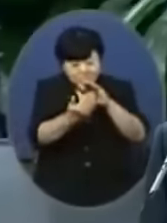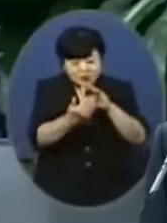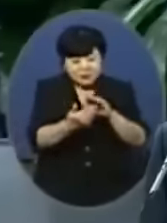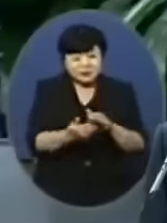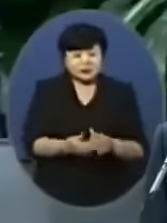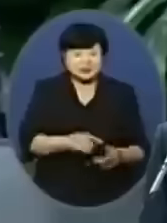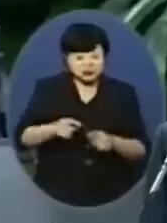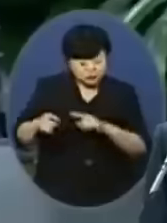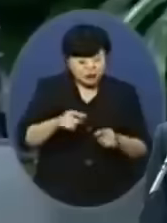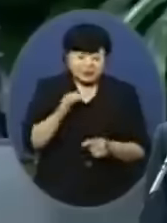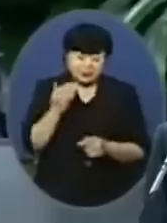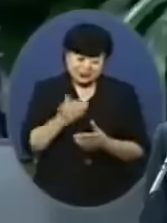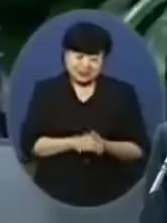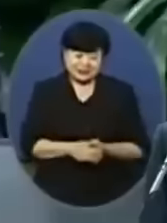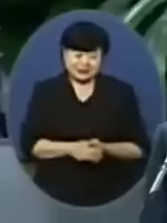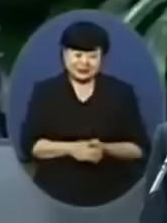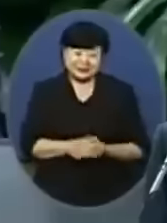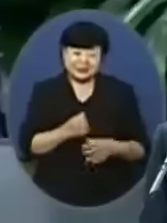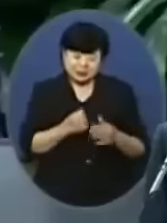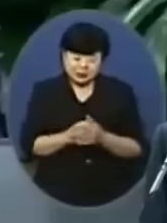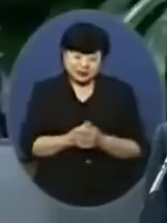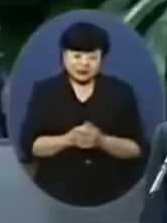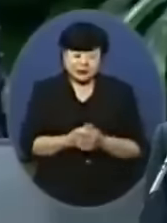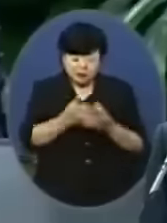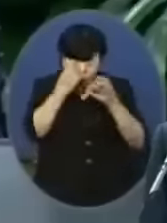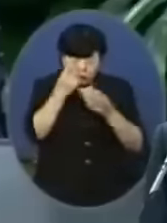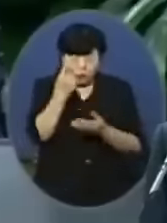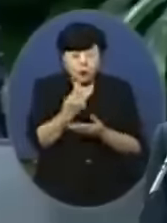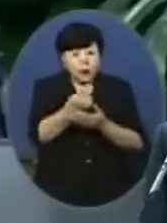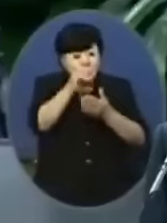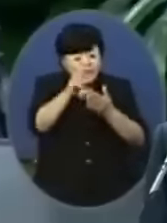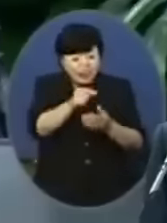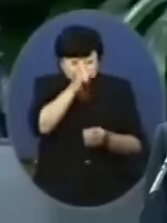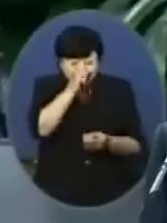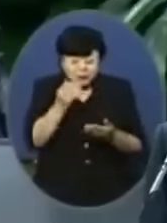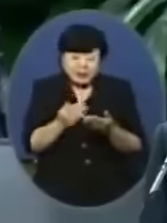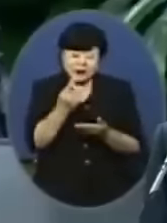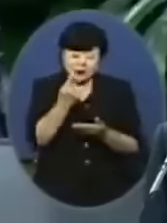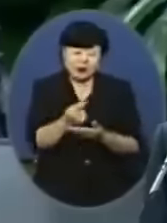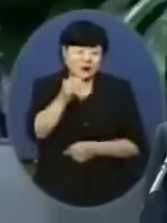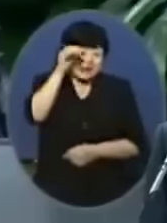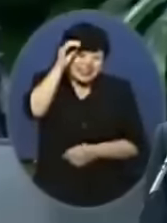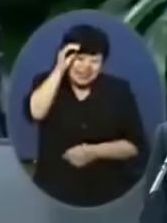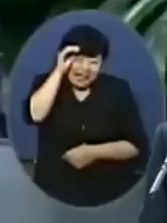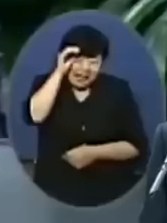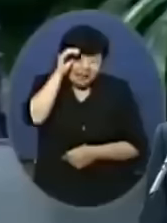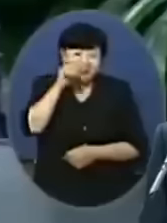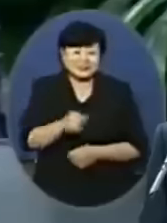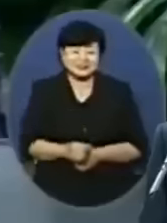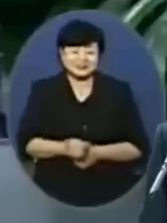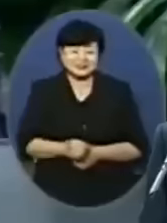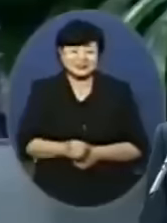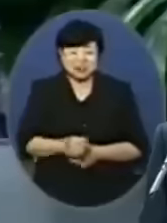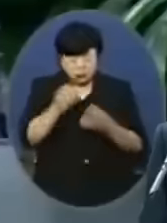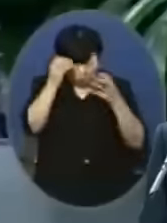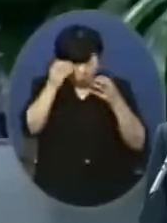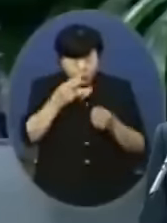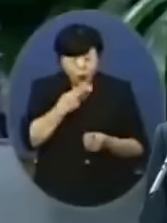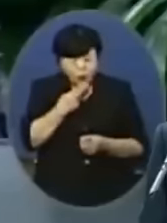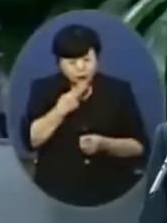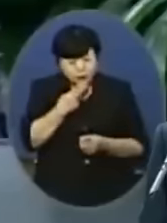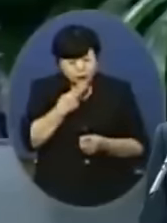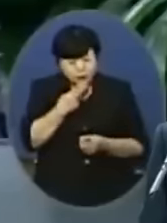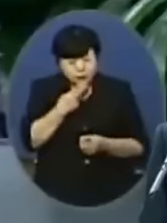누릴 줄 알게 되는 것입니다. 그러므로 고통이 다가오면 좋은 일이 올 것을 기대하고 아무 고통도 없이 좋은